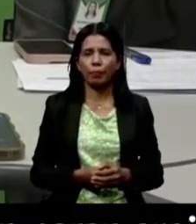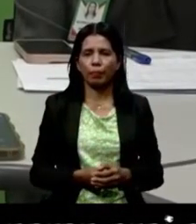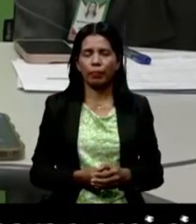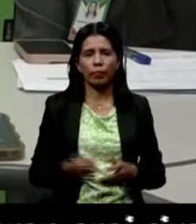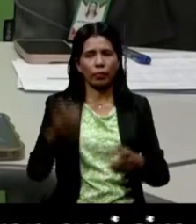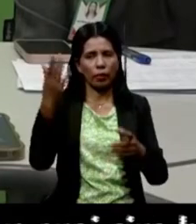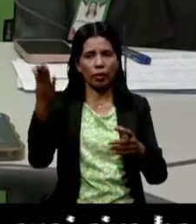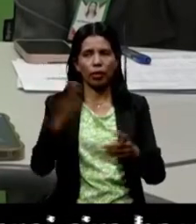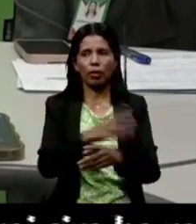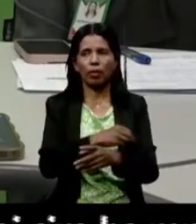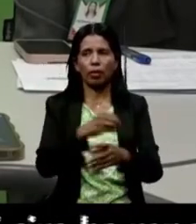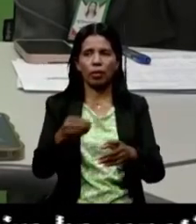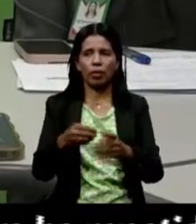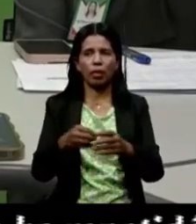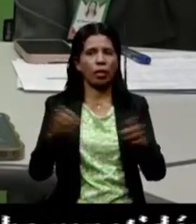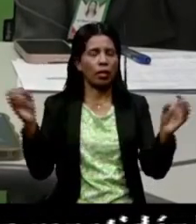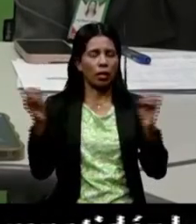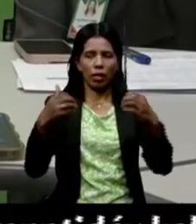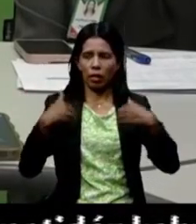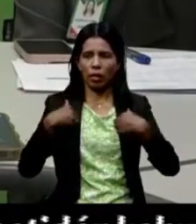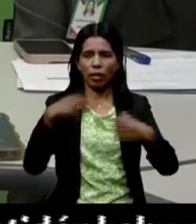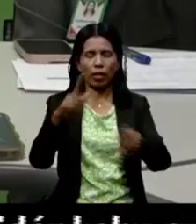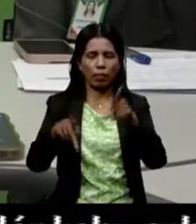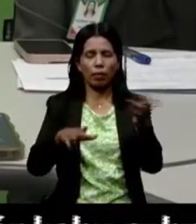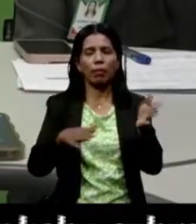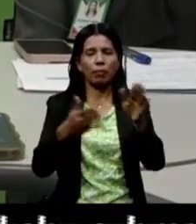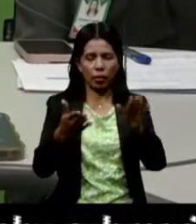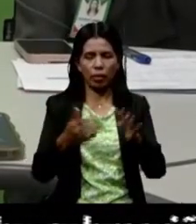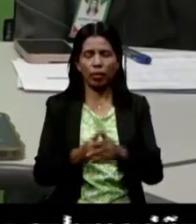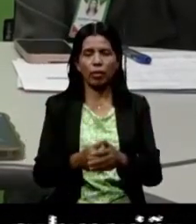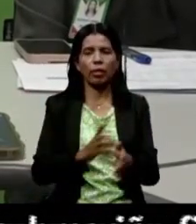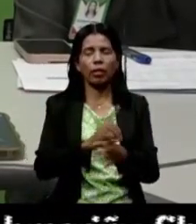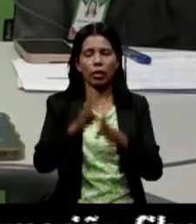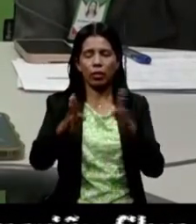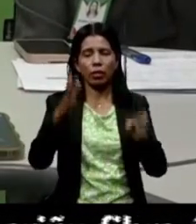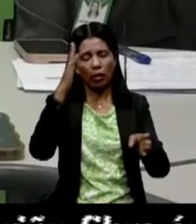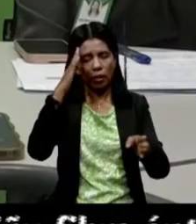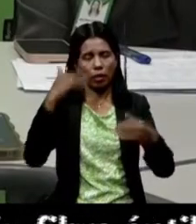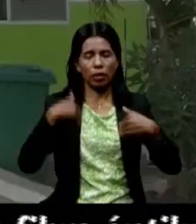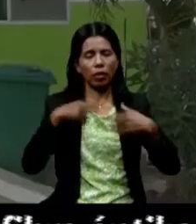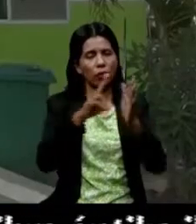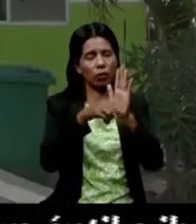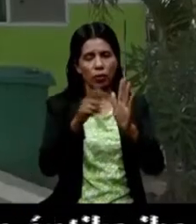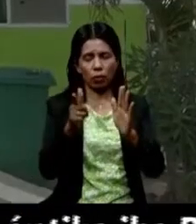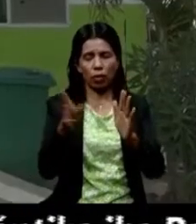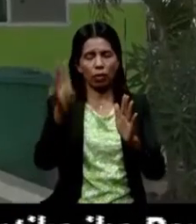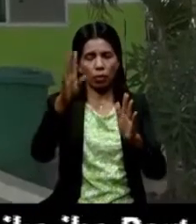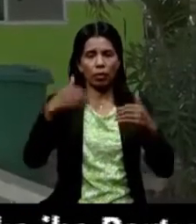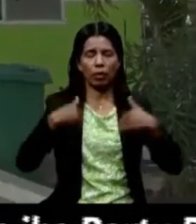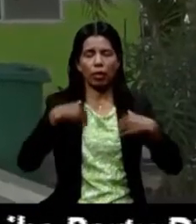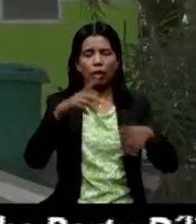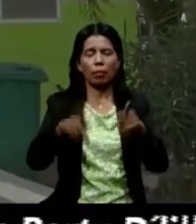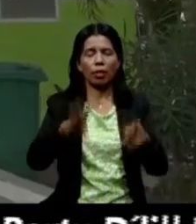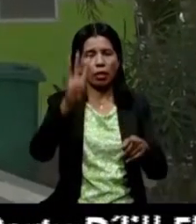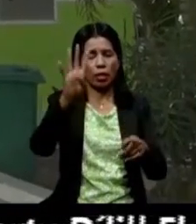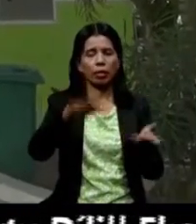iha mortuari la iha ema mate. Mas kinune direktur eksekutif ane rekunyese iha ora sulon resinghat nyalaran iha duni ema nang hat mak